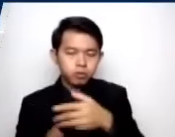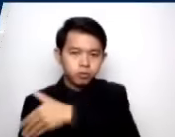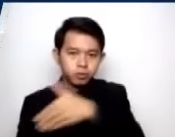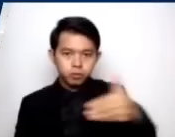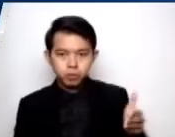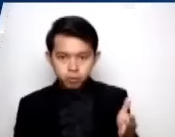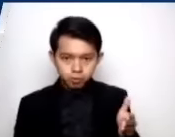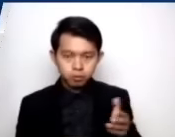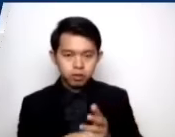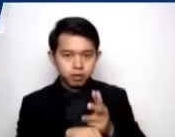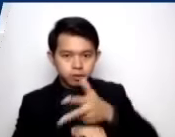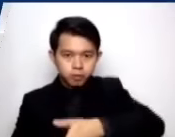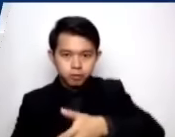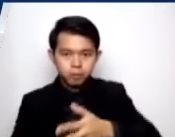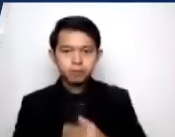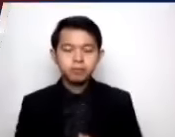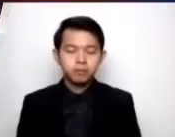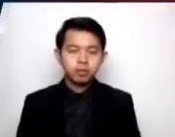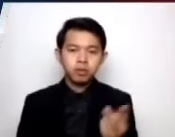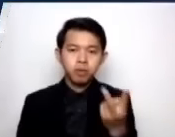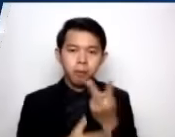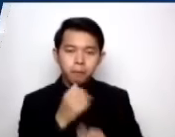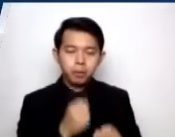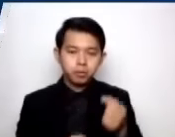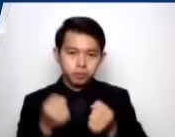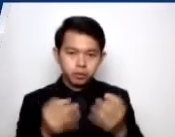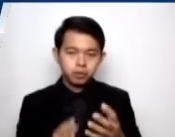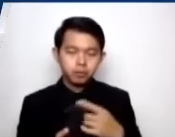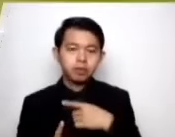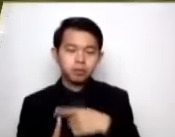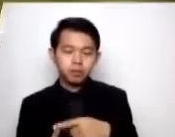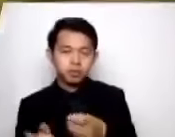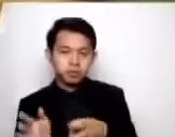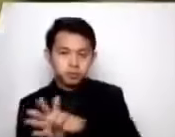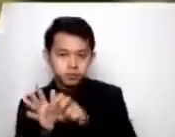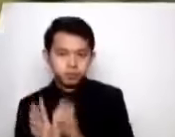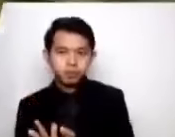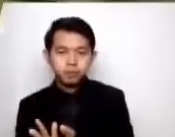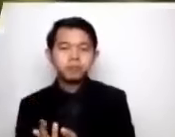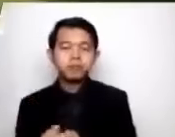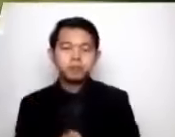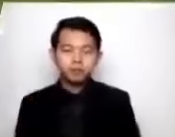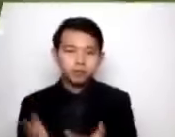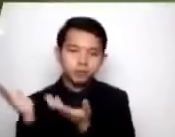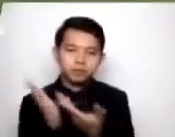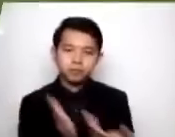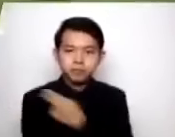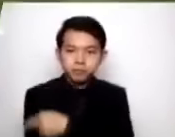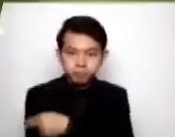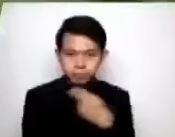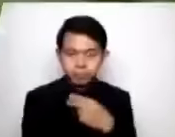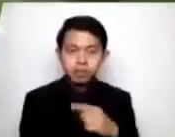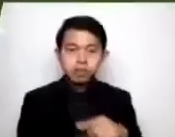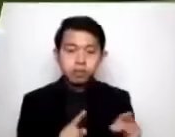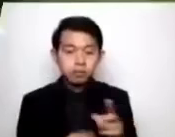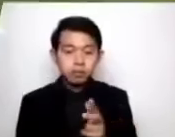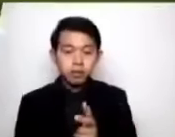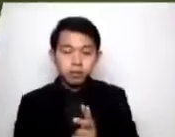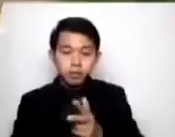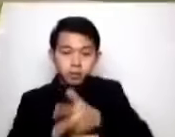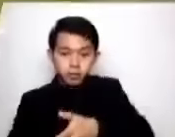Parehong isinugod ang driver at pahinante sa ospital, habang ang wing van hindi pa rin natatanggal sa bangin.